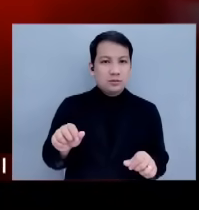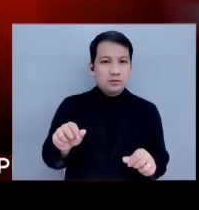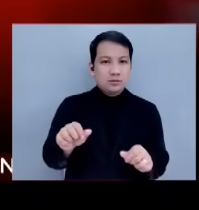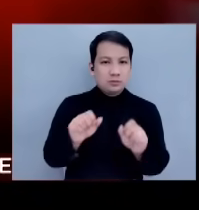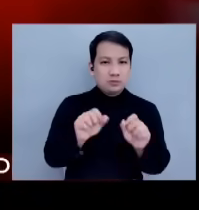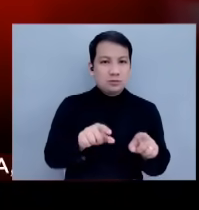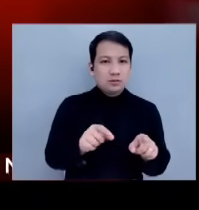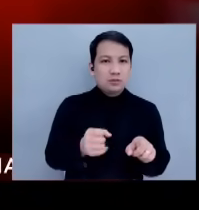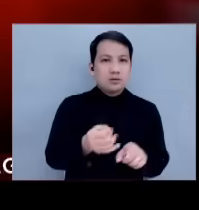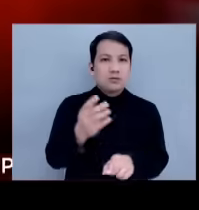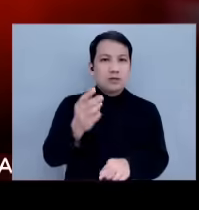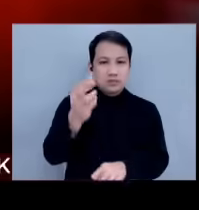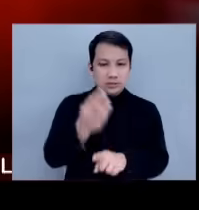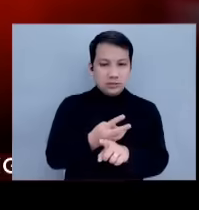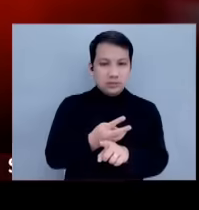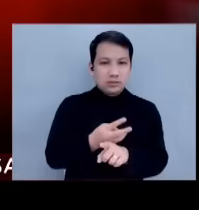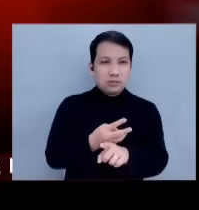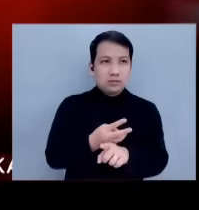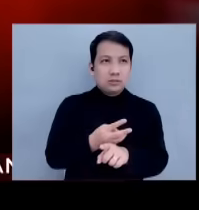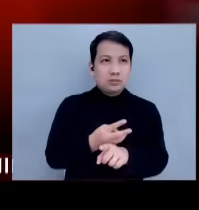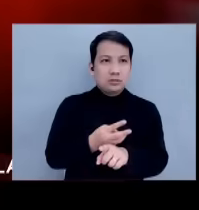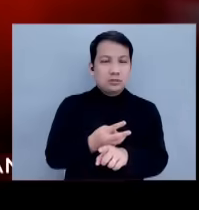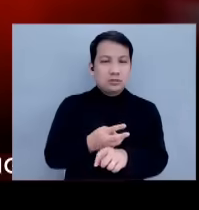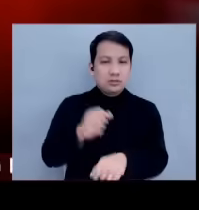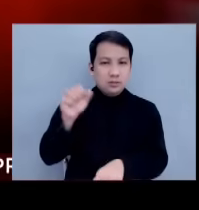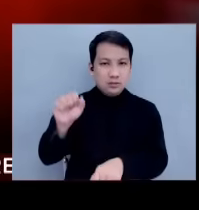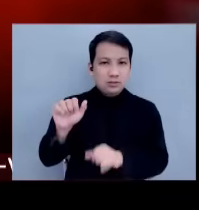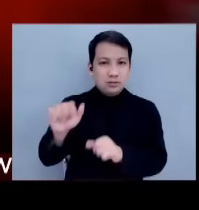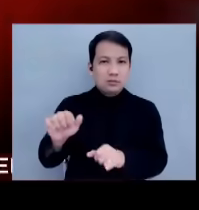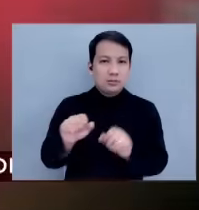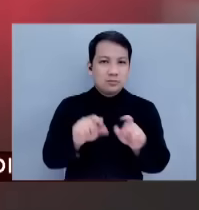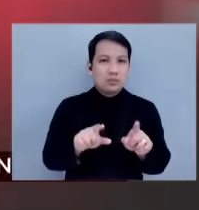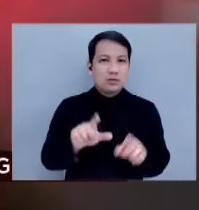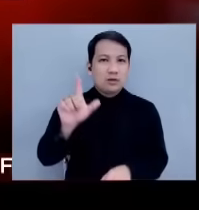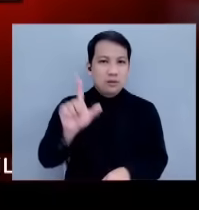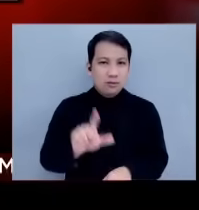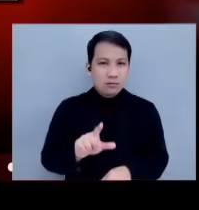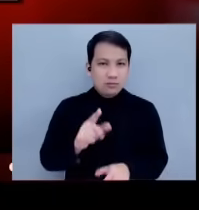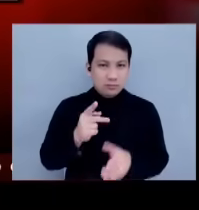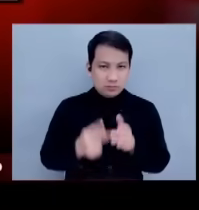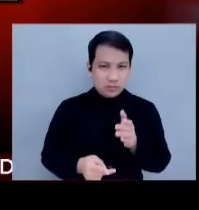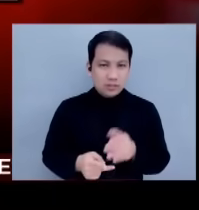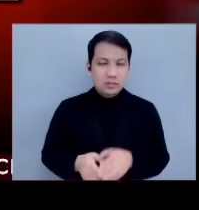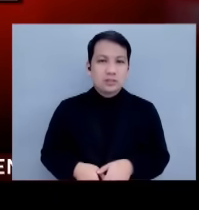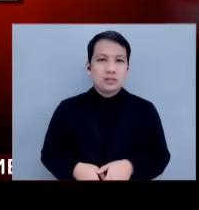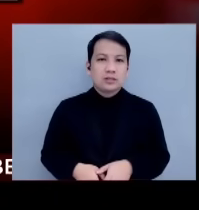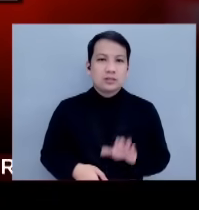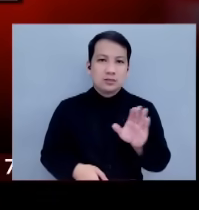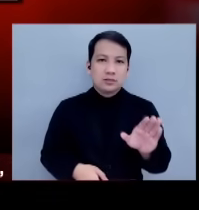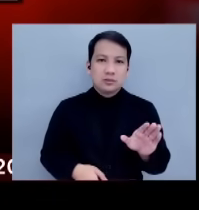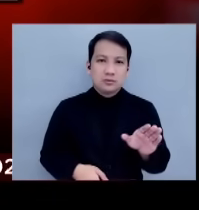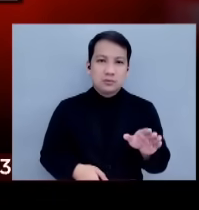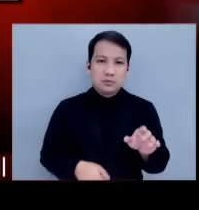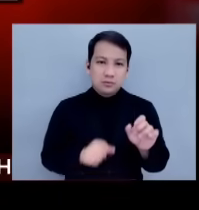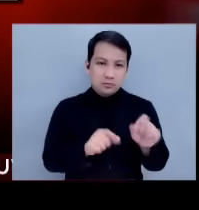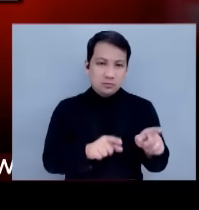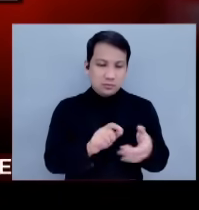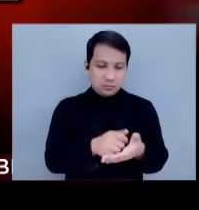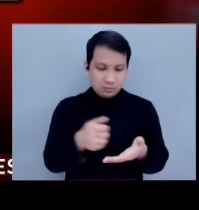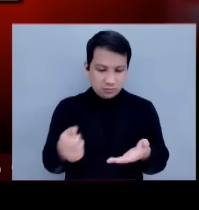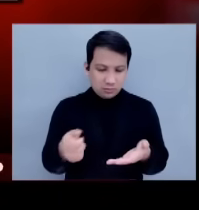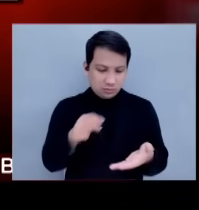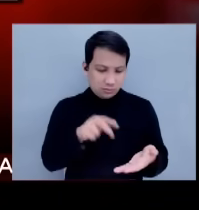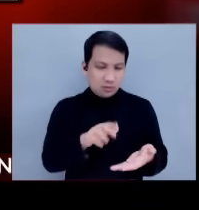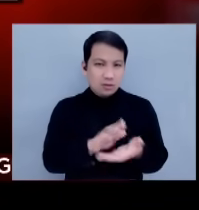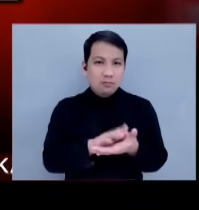6 na buwan raw na hindi nakukuha kaya't binibenta na lang sa napakamurang halaga. May mga comments pa na pinapakita ang mga mamahaling gamit